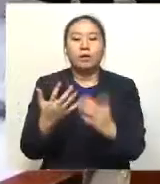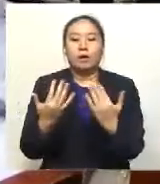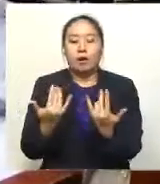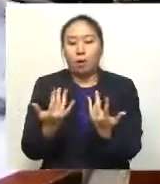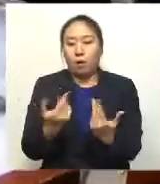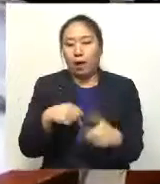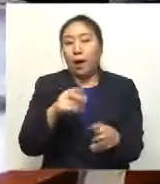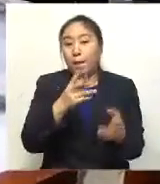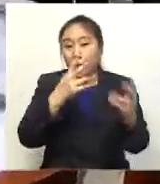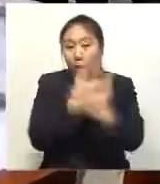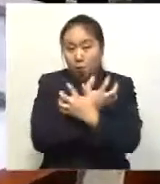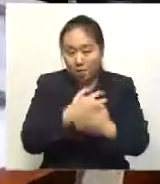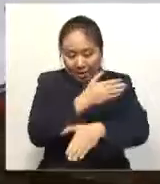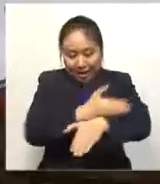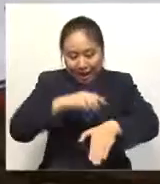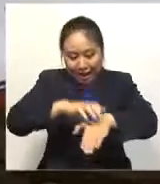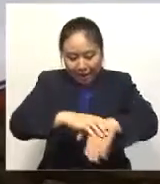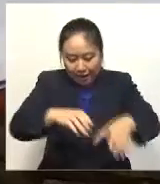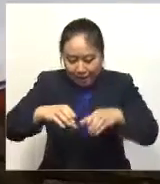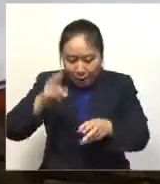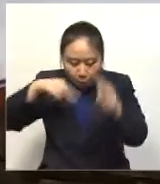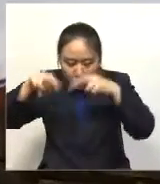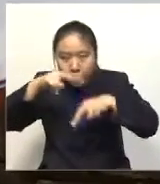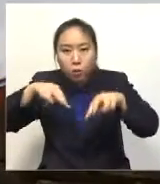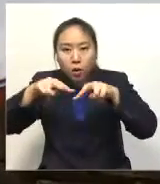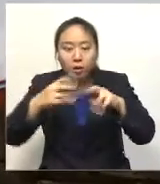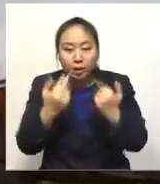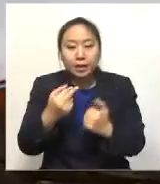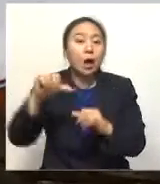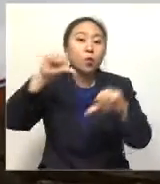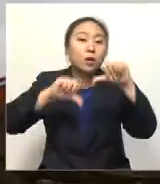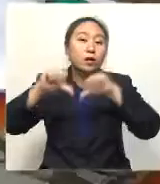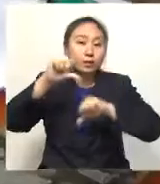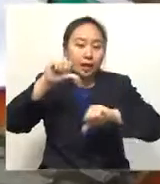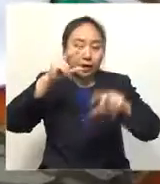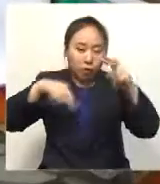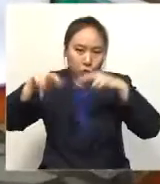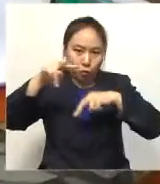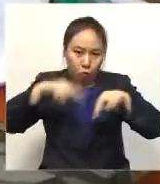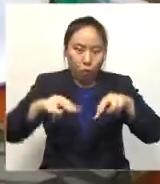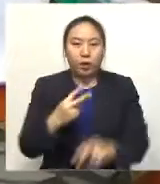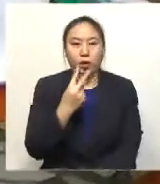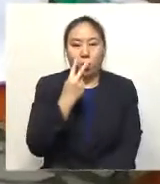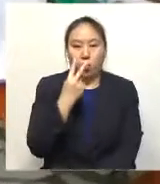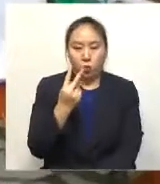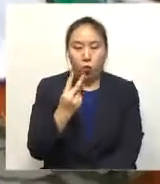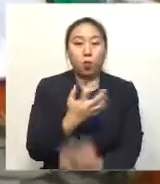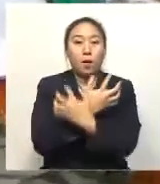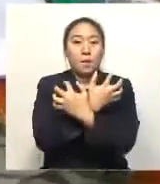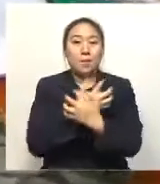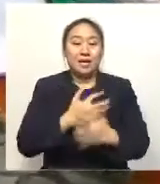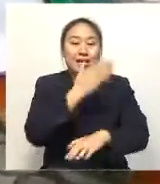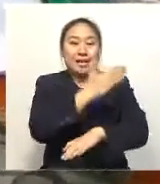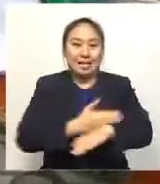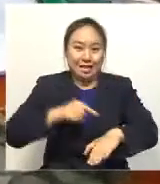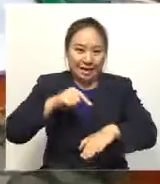ล้วก็นำซากไปตรวจพิสูจน์นะคะซึ่งจากการตรวจสอบทางนิติวิทยาศาสตร์สามารถยืนยันได้ว่าอุ้งตีนหมีเนี่